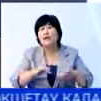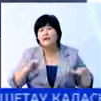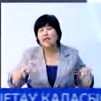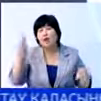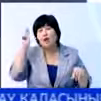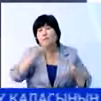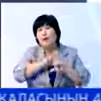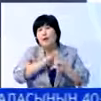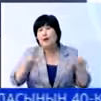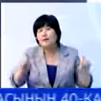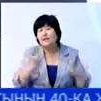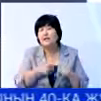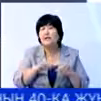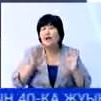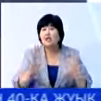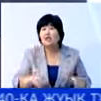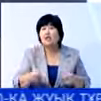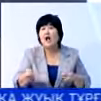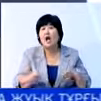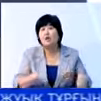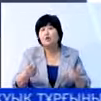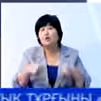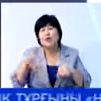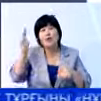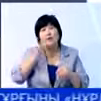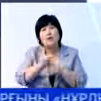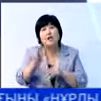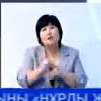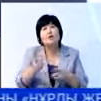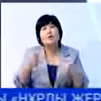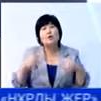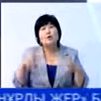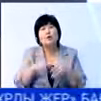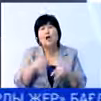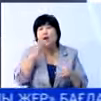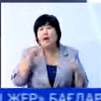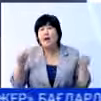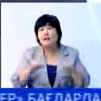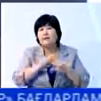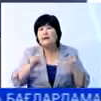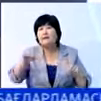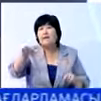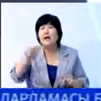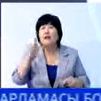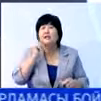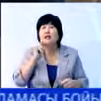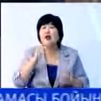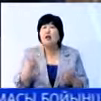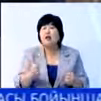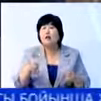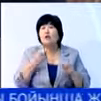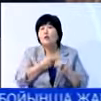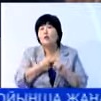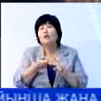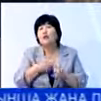білім басқармасы және жергілікті атқарушы орган білім беру ұйымдарының асхана нысандарын жалға алушыларды жұқпалы